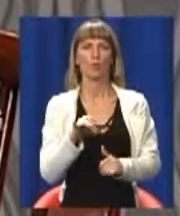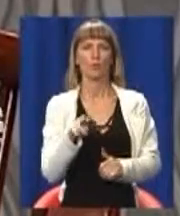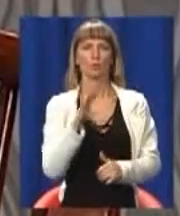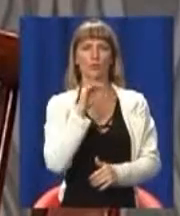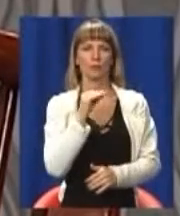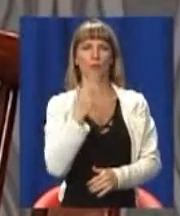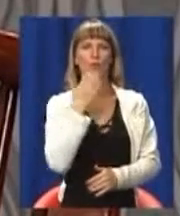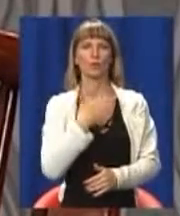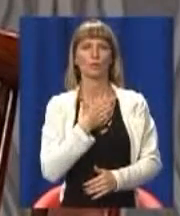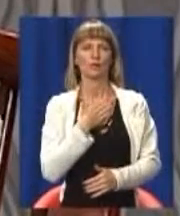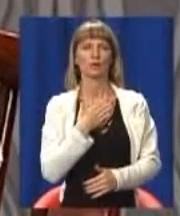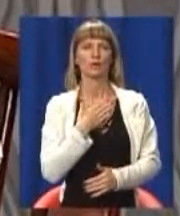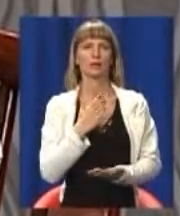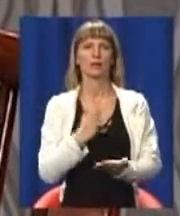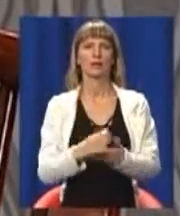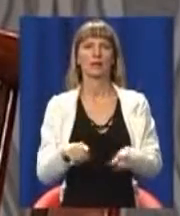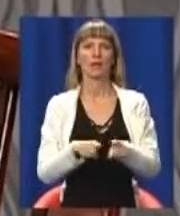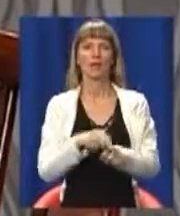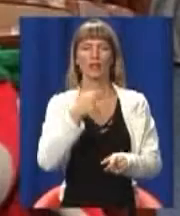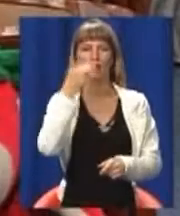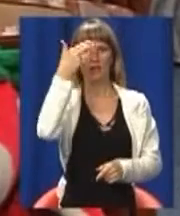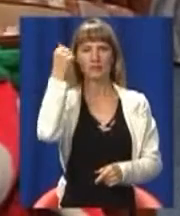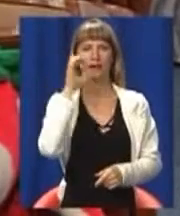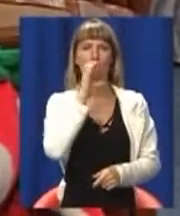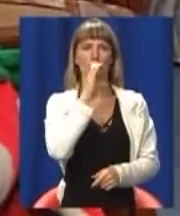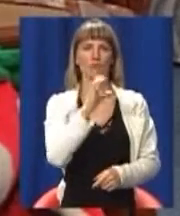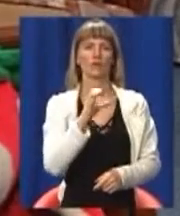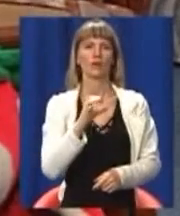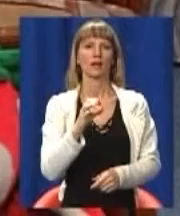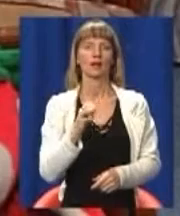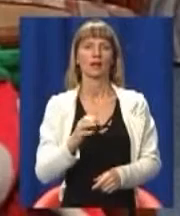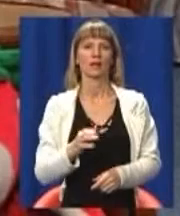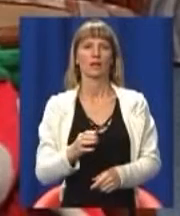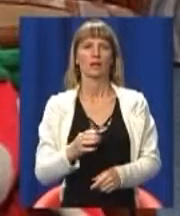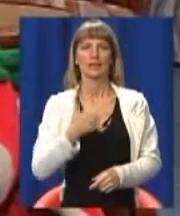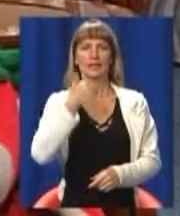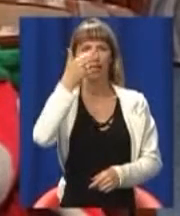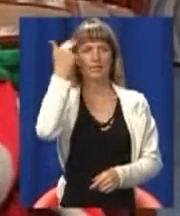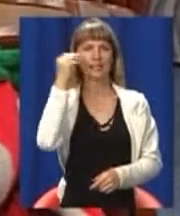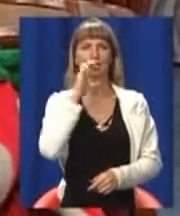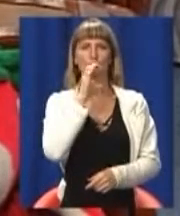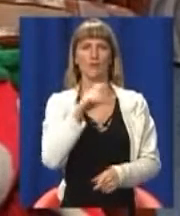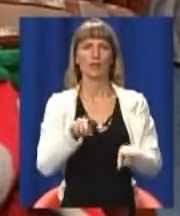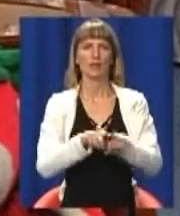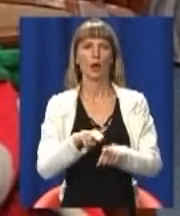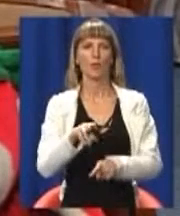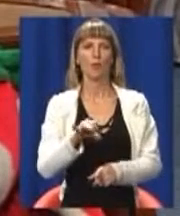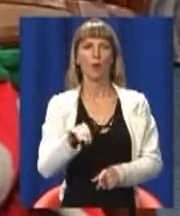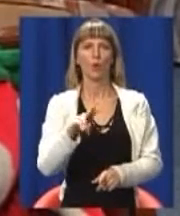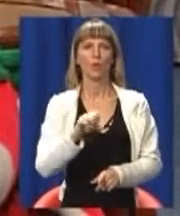полюбляють також заводити ось такого італійського вовка. До речі, італійський вовк – це така порода,